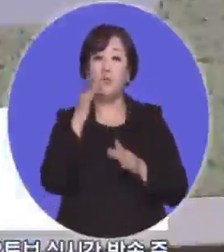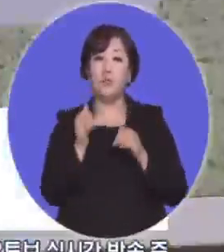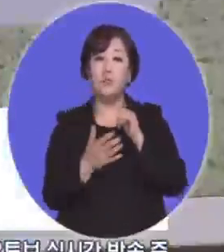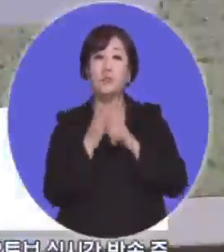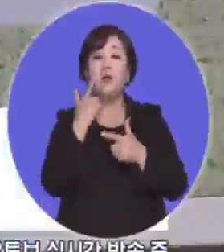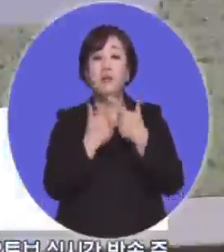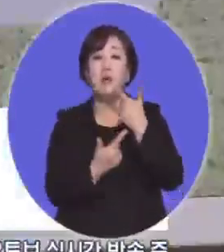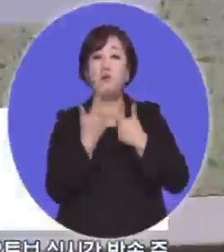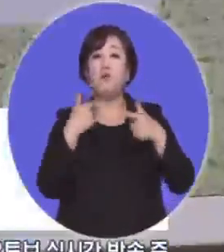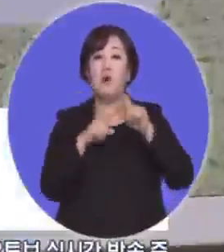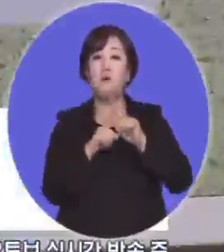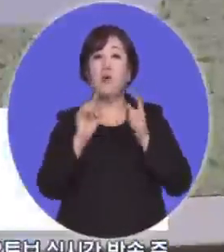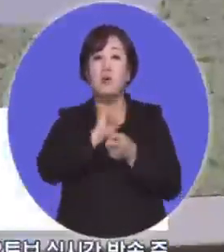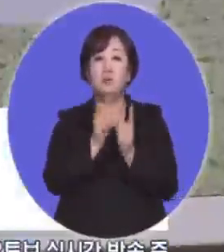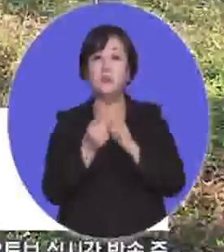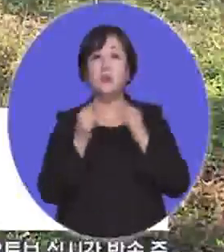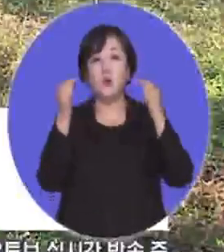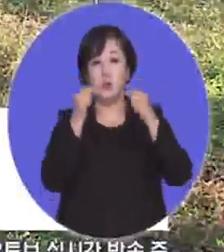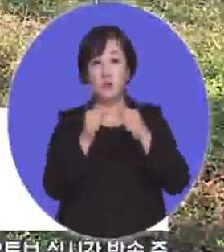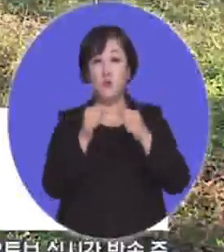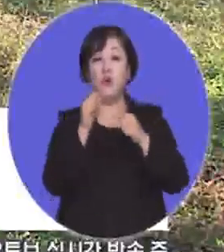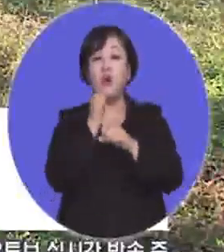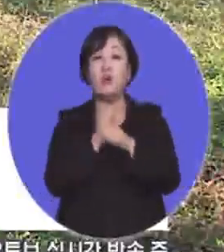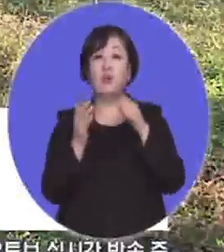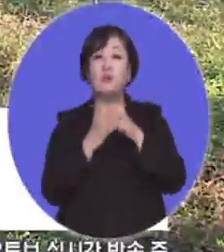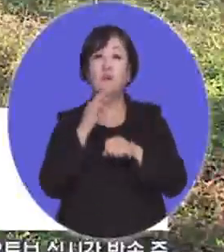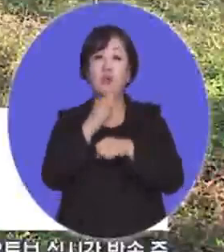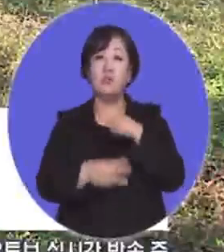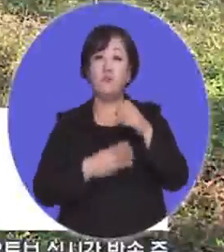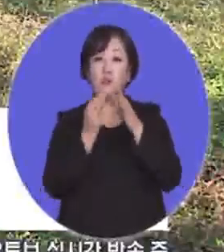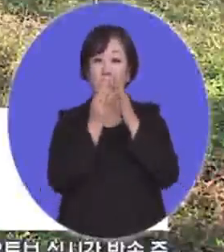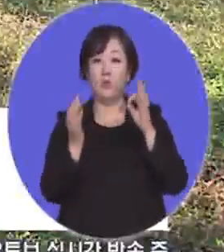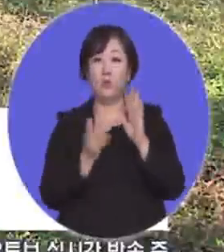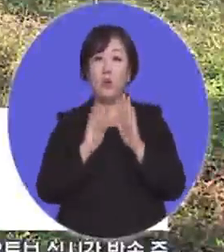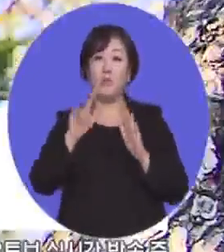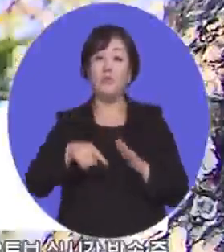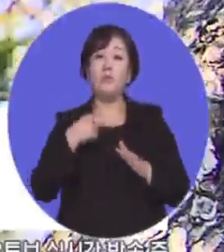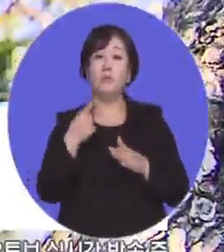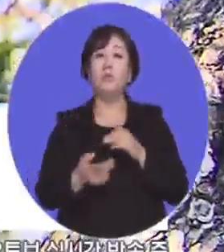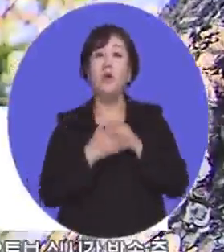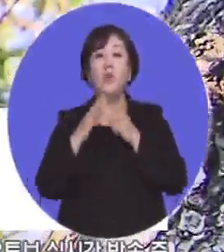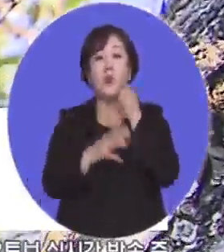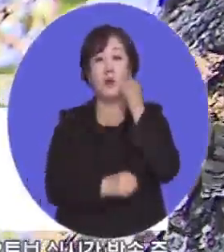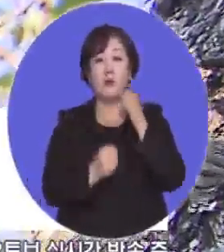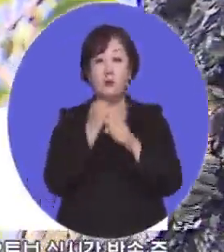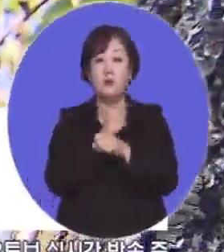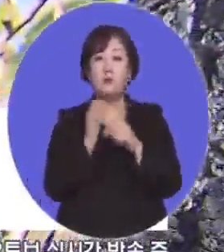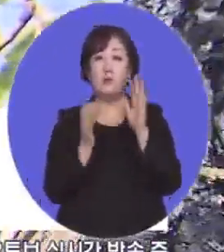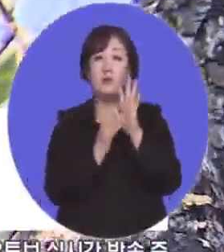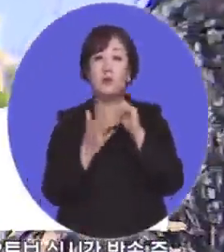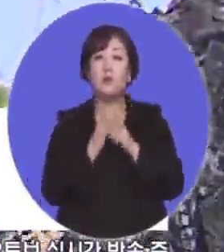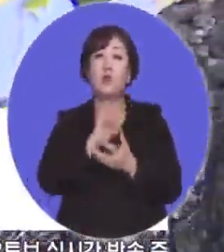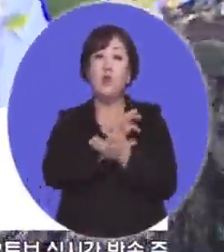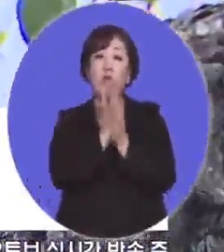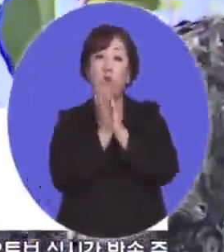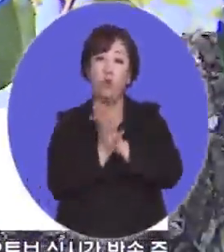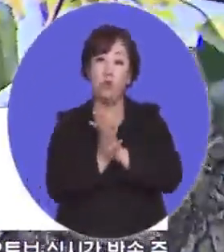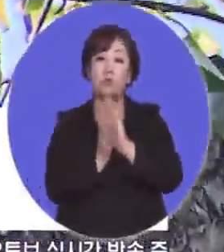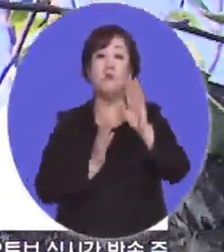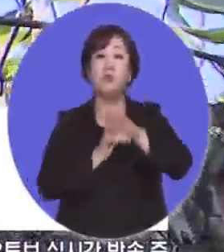이런 방식으로 접목하면 3년이면 배를 딸 수 있습니다. 더구나 그린시스 품종은 꽃이 늦게 피는